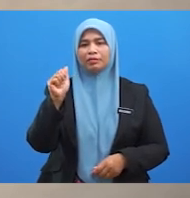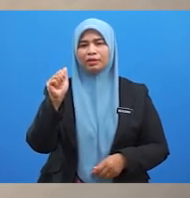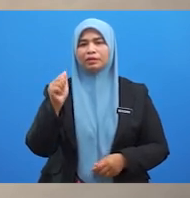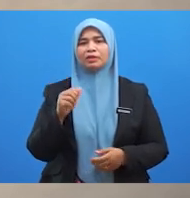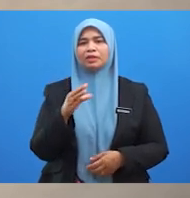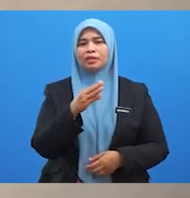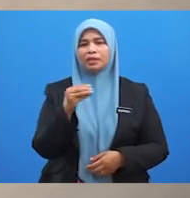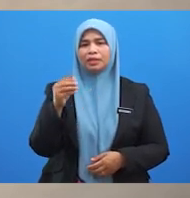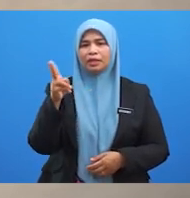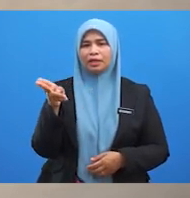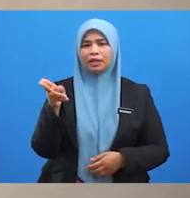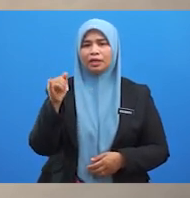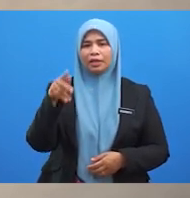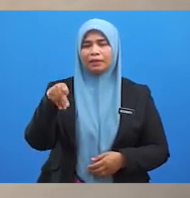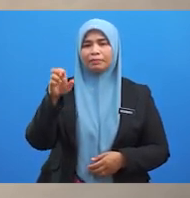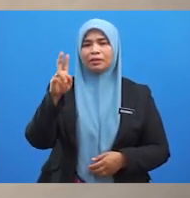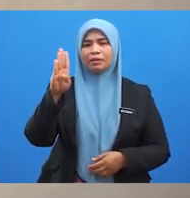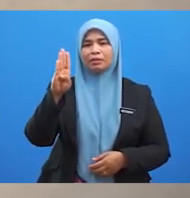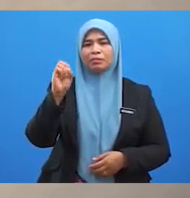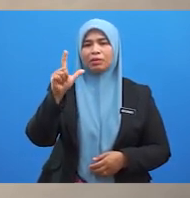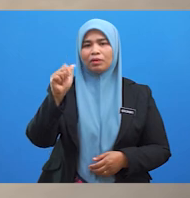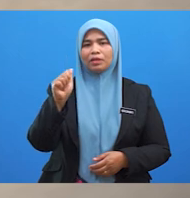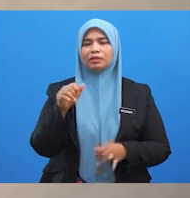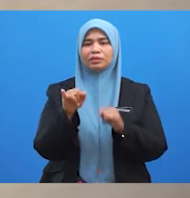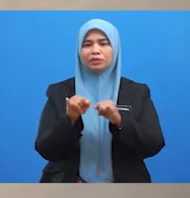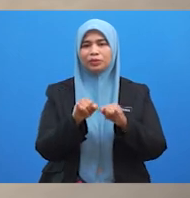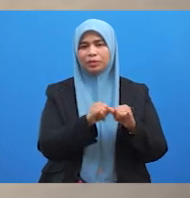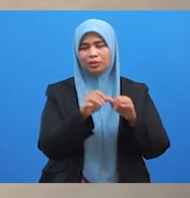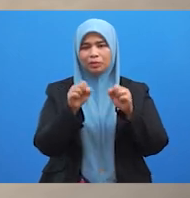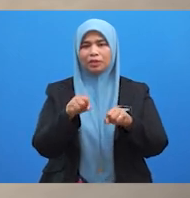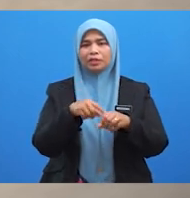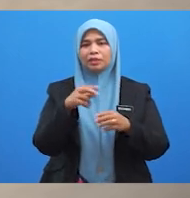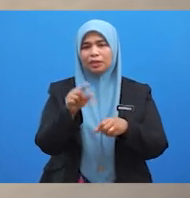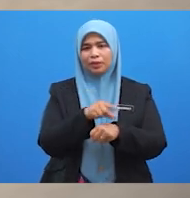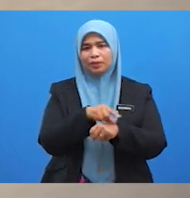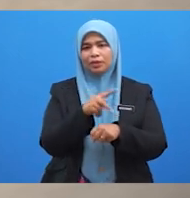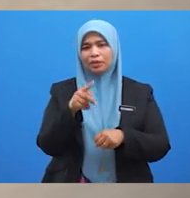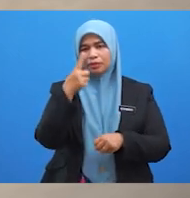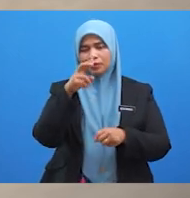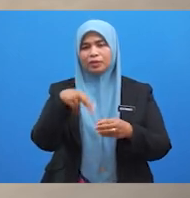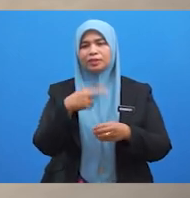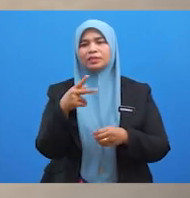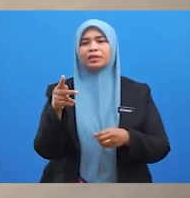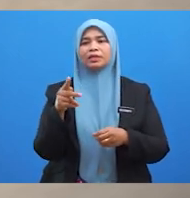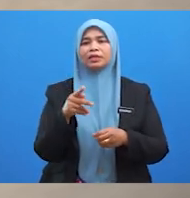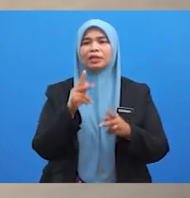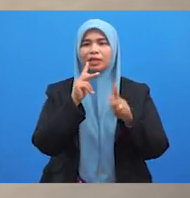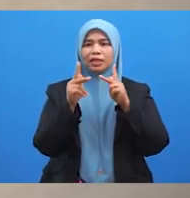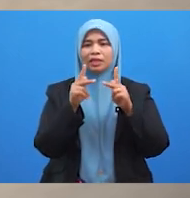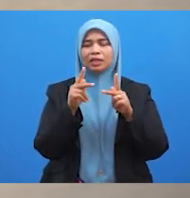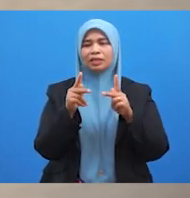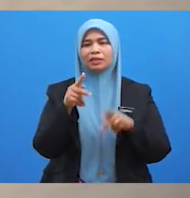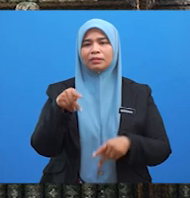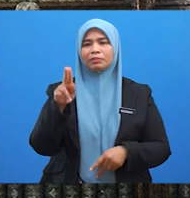personifikasi dan hiperbola juga boleh digunakan bagi menghasilkan kata-kata